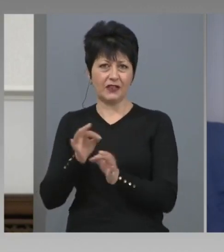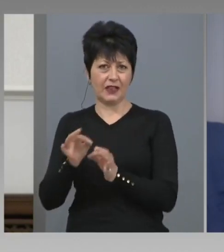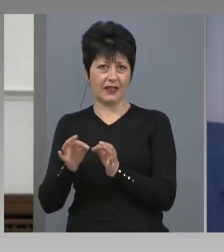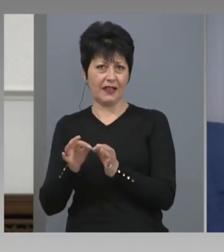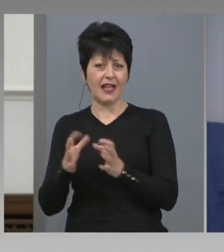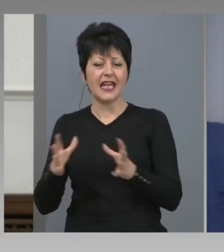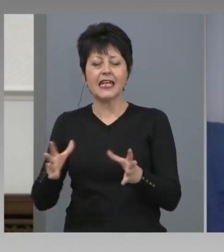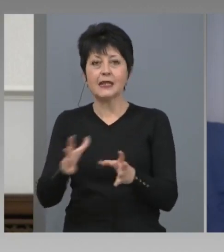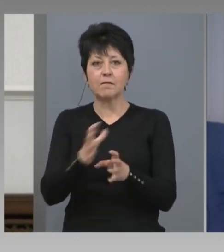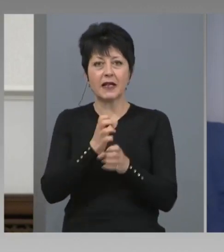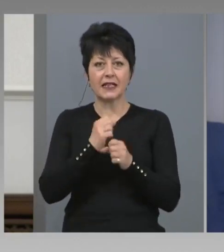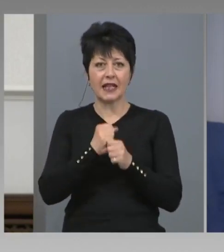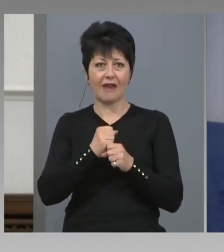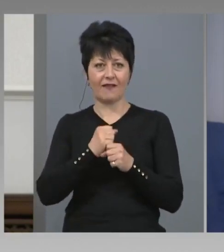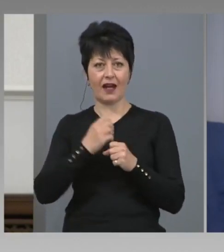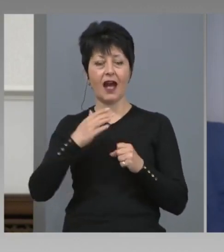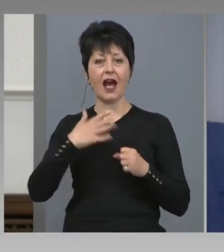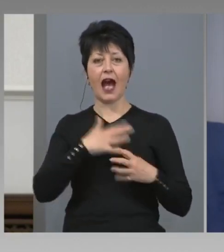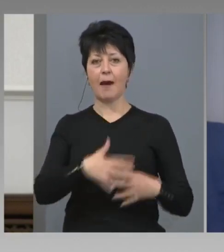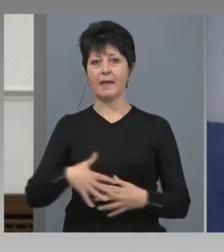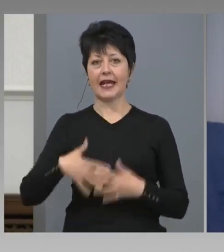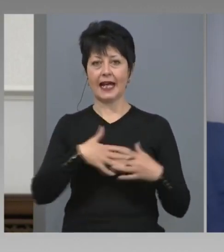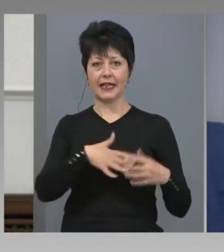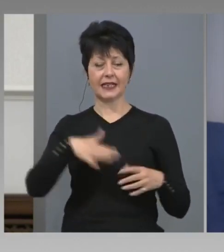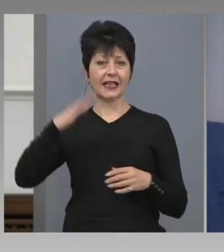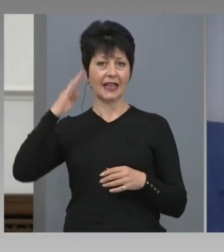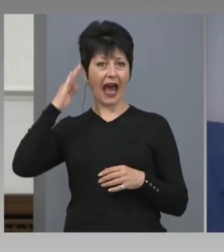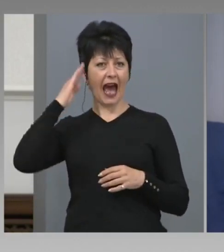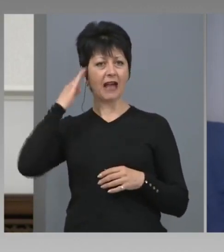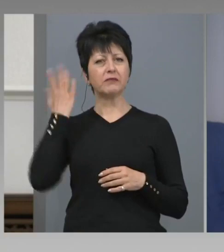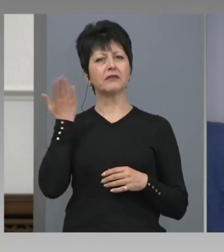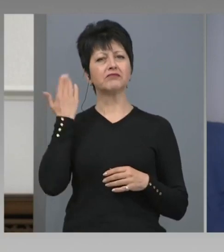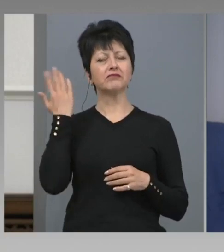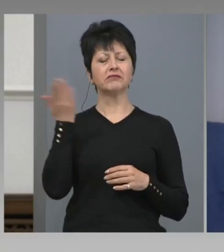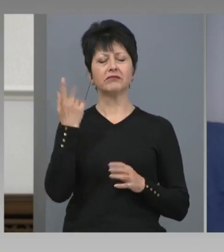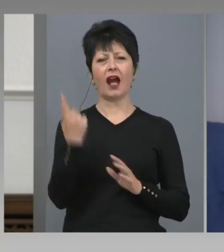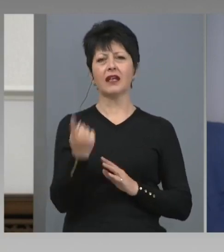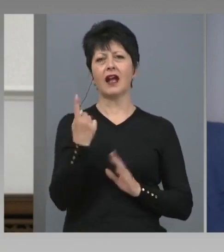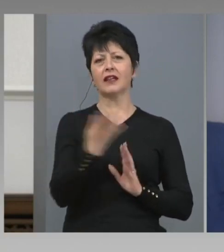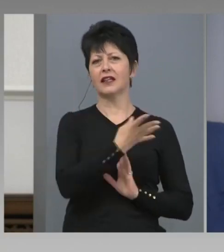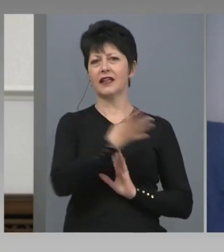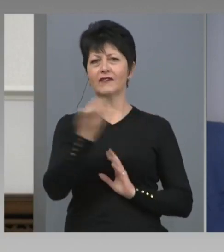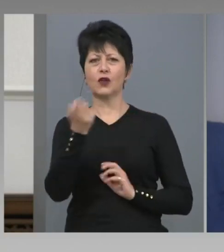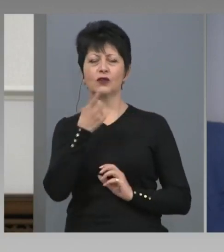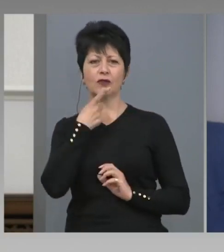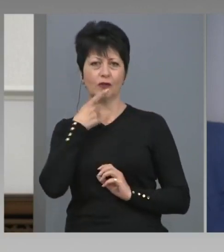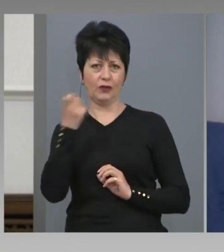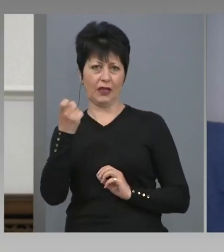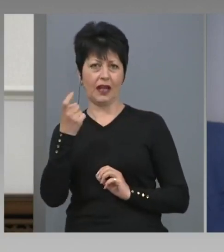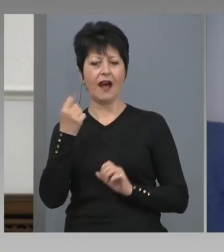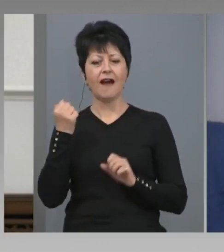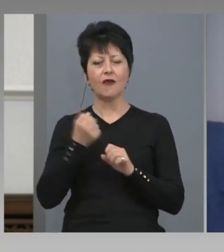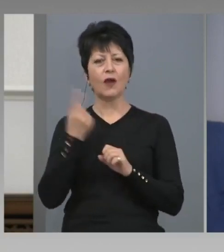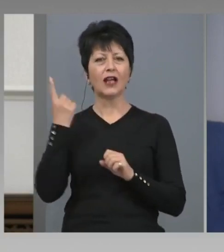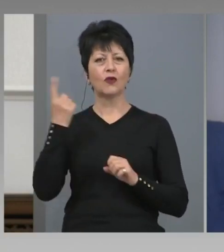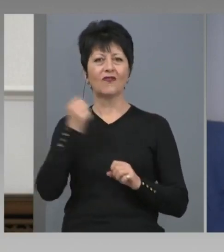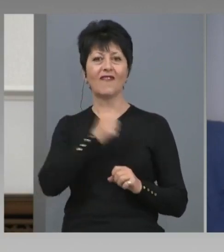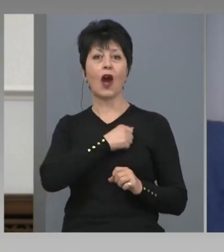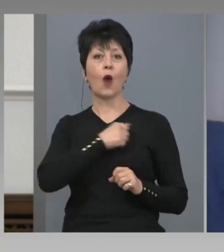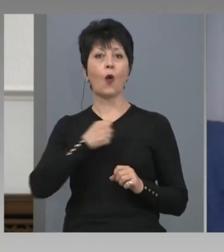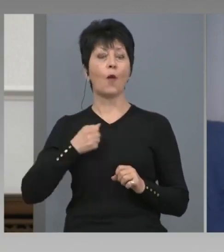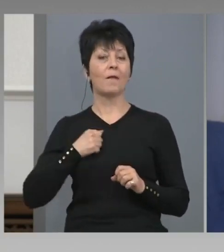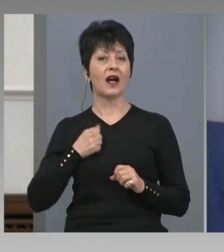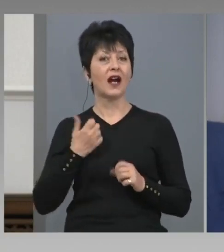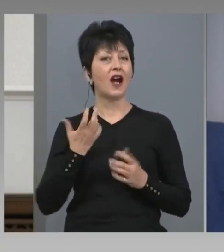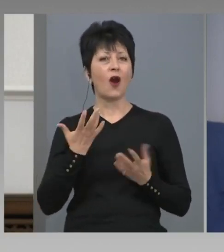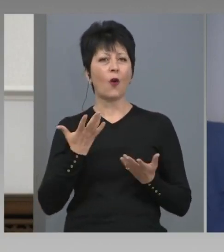спасява американската армия 900-та година на миналия век на операциите и в Куба, когато войниците